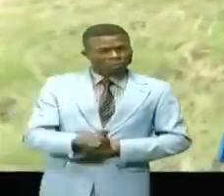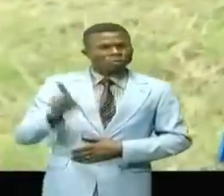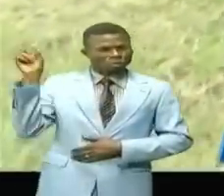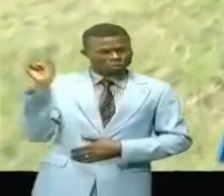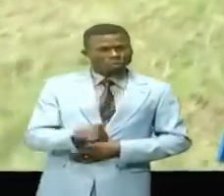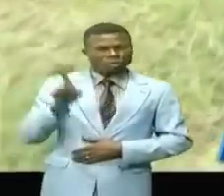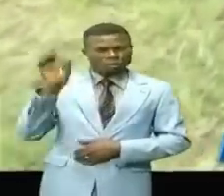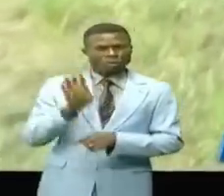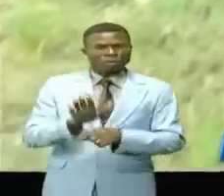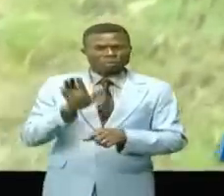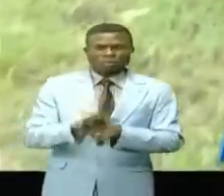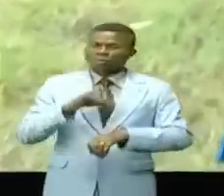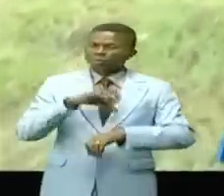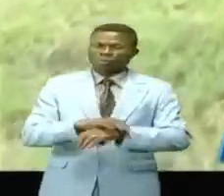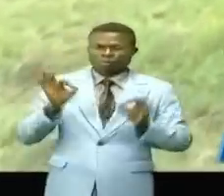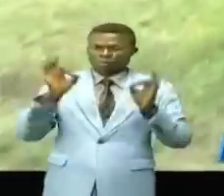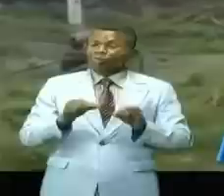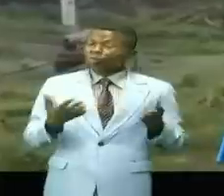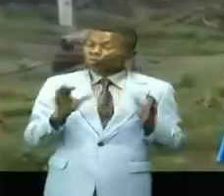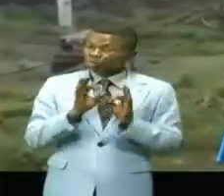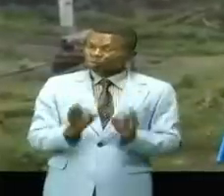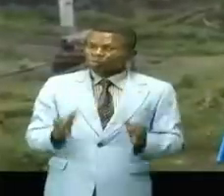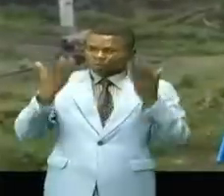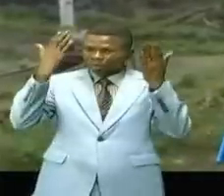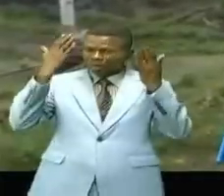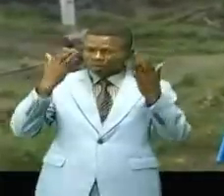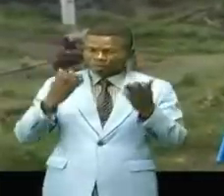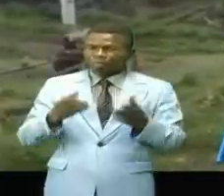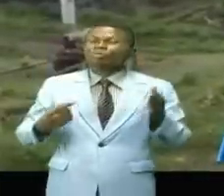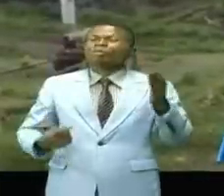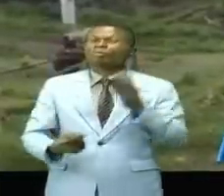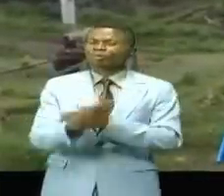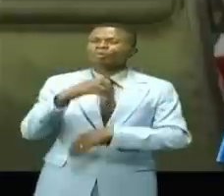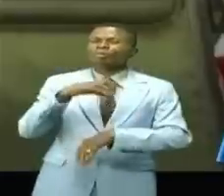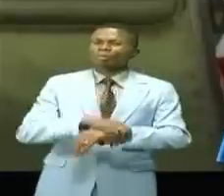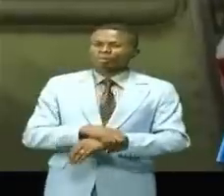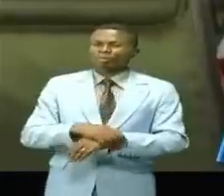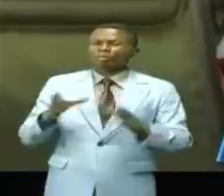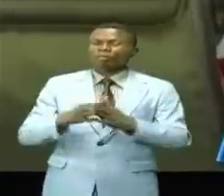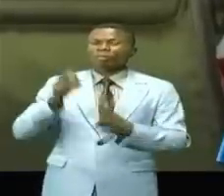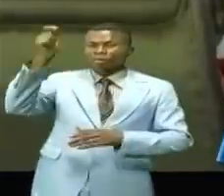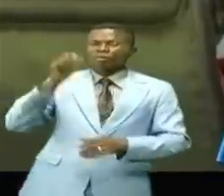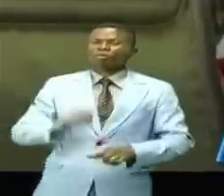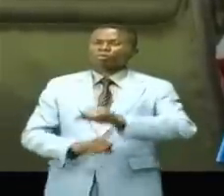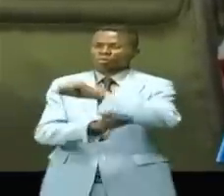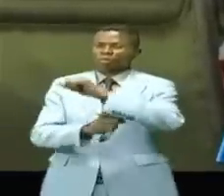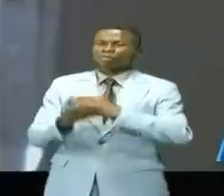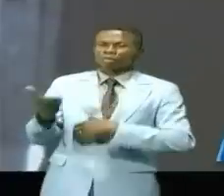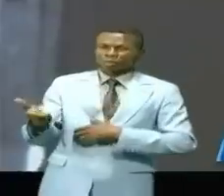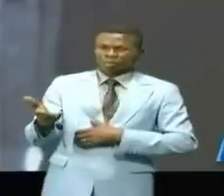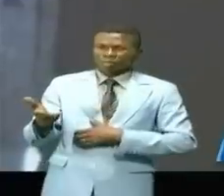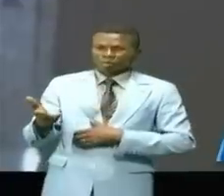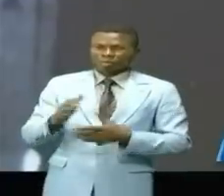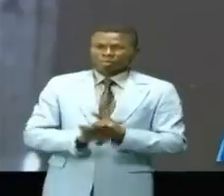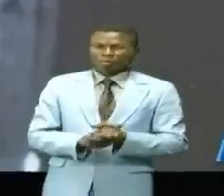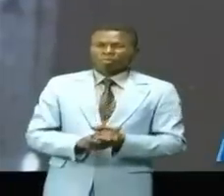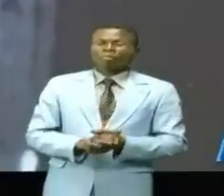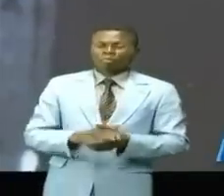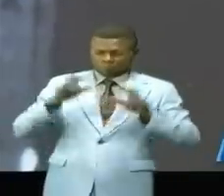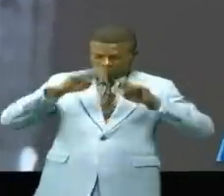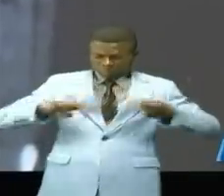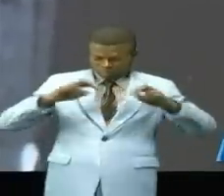bénéficient, d'après leur propre dire, de plusieurs complicités au niveau de l'armée, de la justice et du monde des affaires. Les